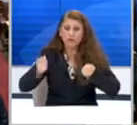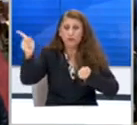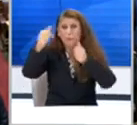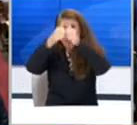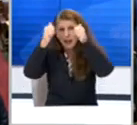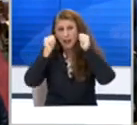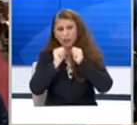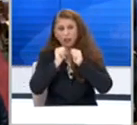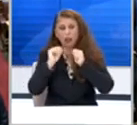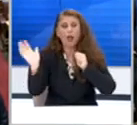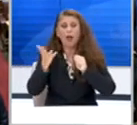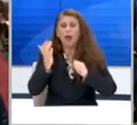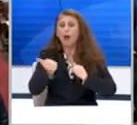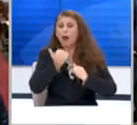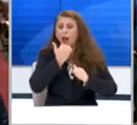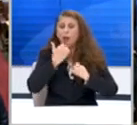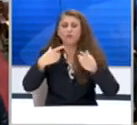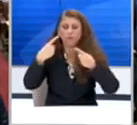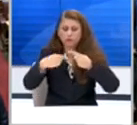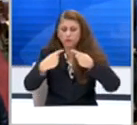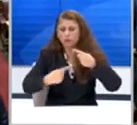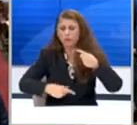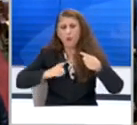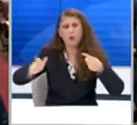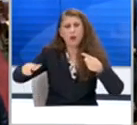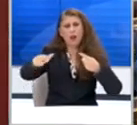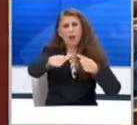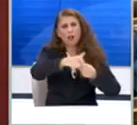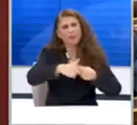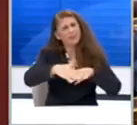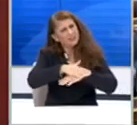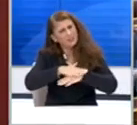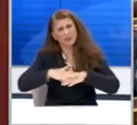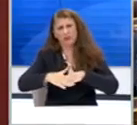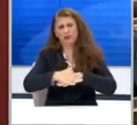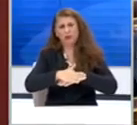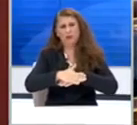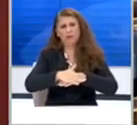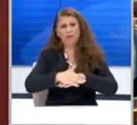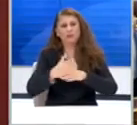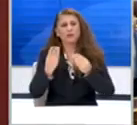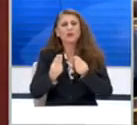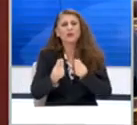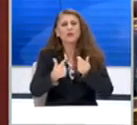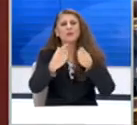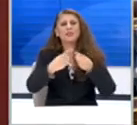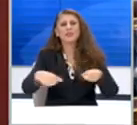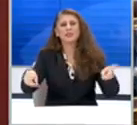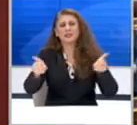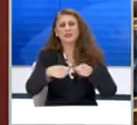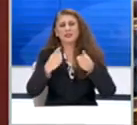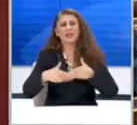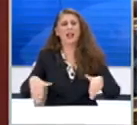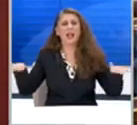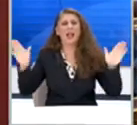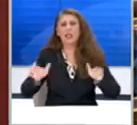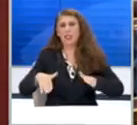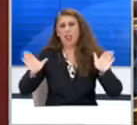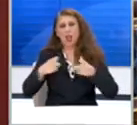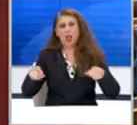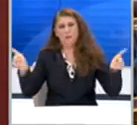των δεσμάτων ημών αίτησε εν το ψάλιν ημάς των αγγέλων των